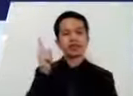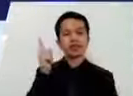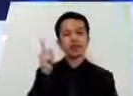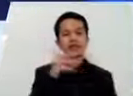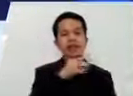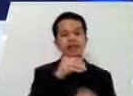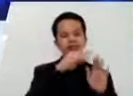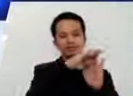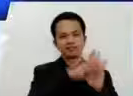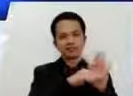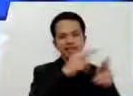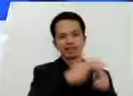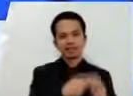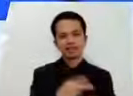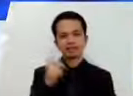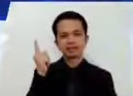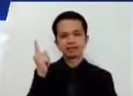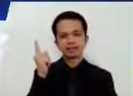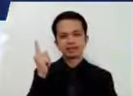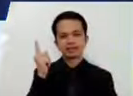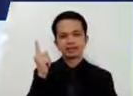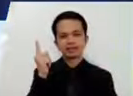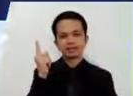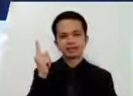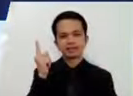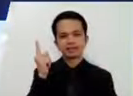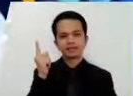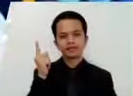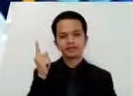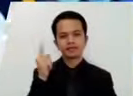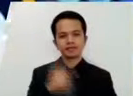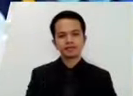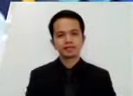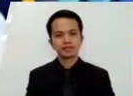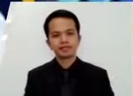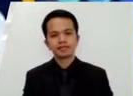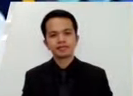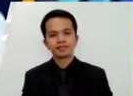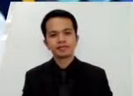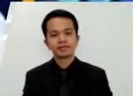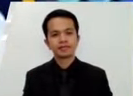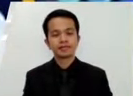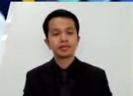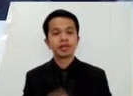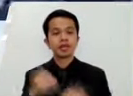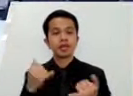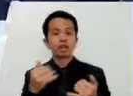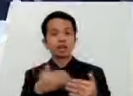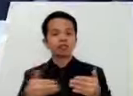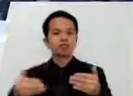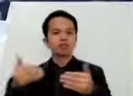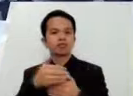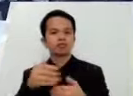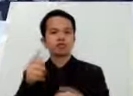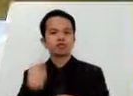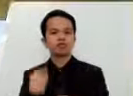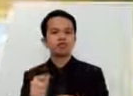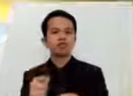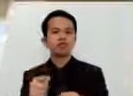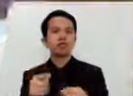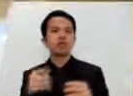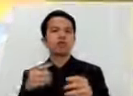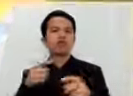Cruz, Sandra Aguinaldo, at Joseph Moro. Nag-advance sa fast money run ng Team 24 Horas